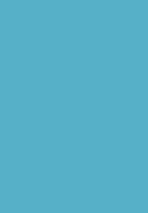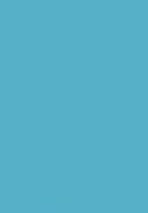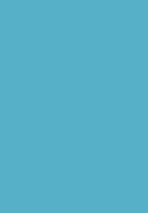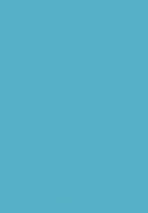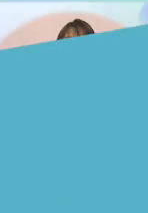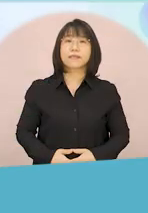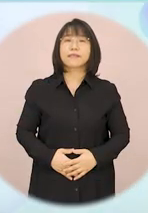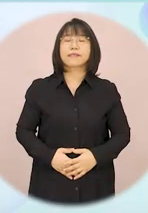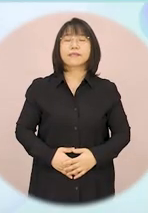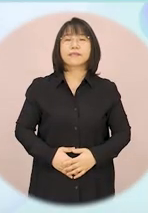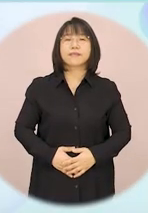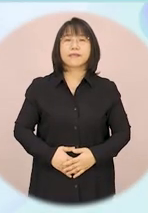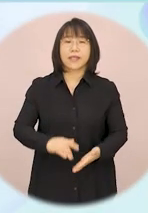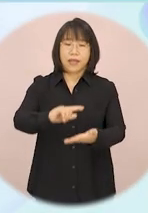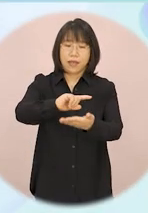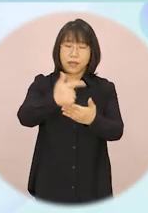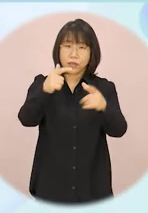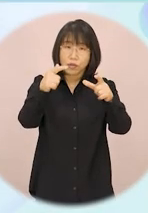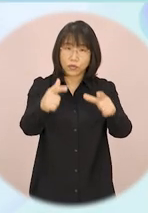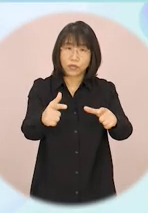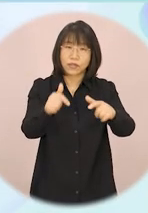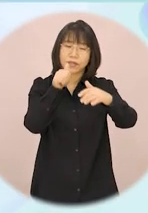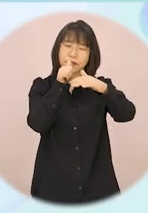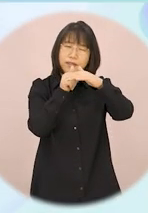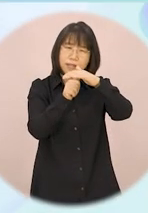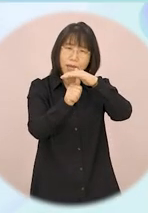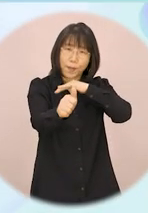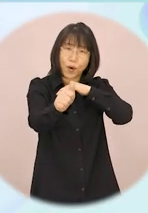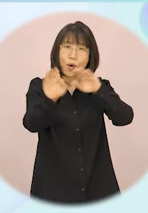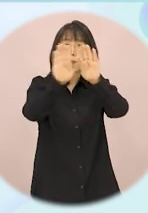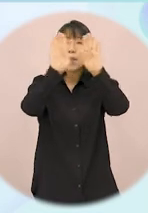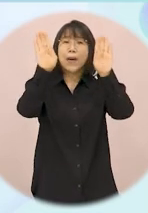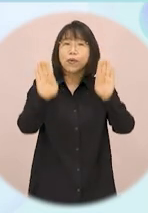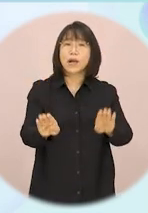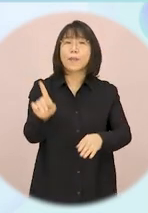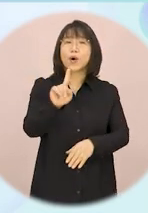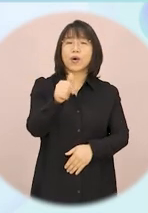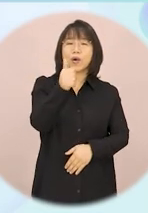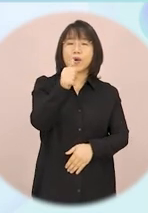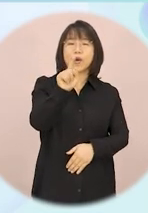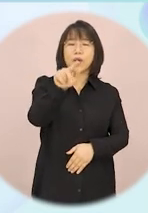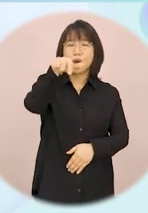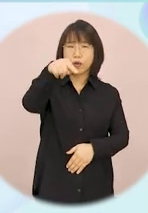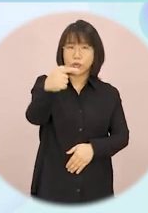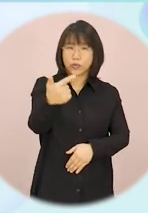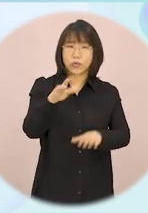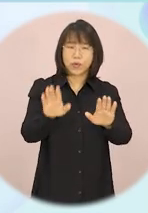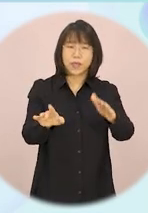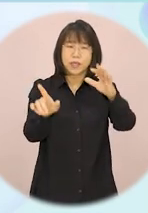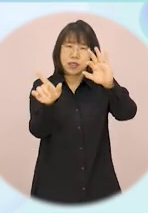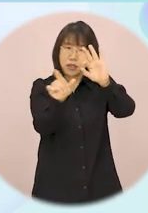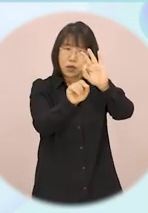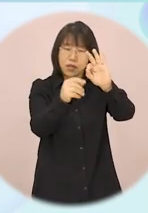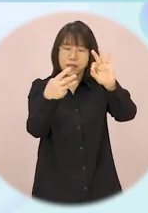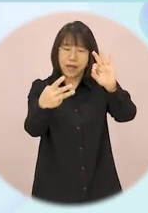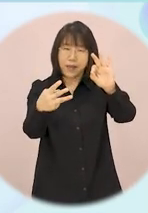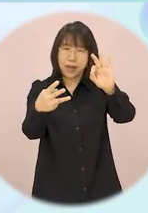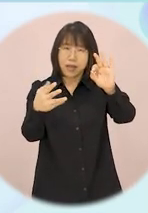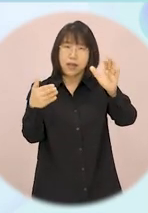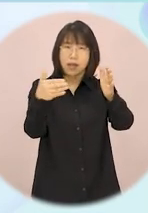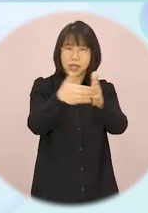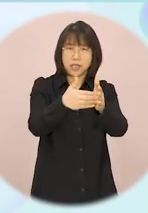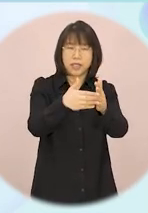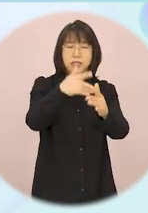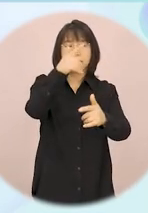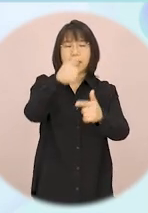으 르 강서구의 대표 박물관인 허준박물관 에서 오는 10월 3일까지 나무 건강을